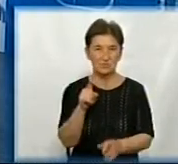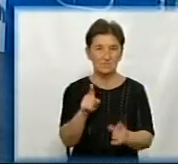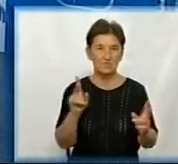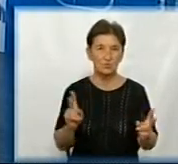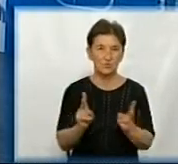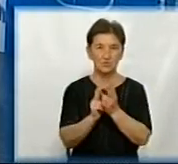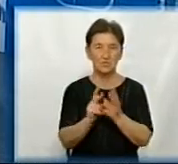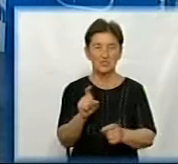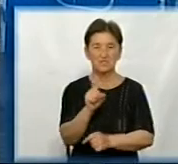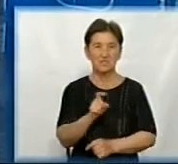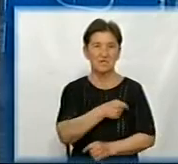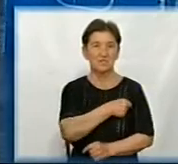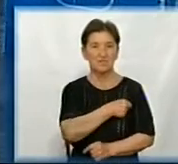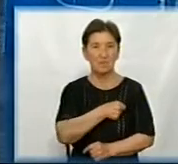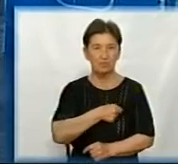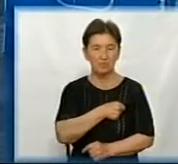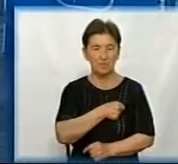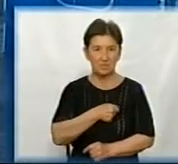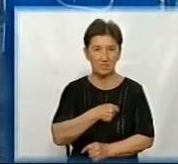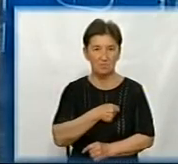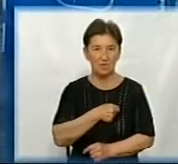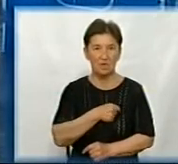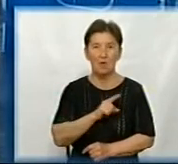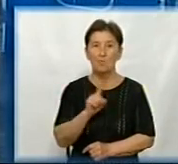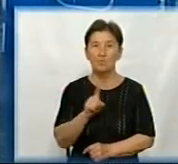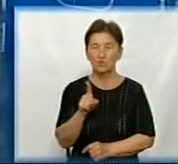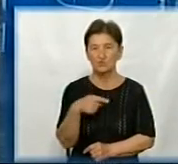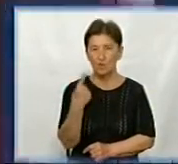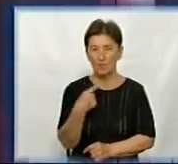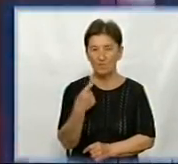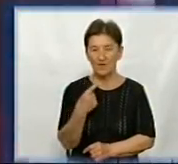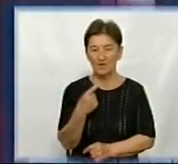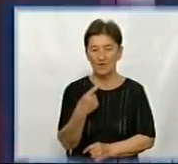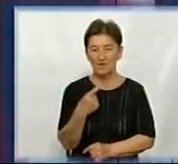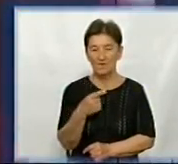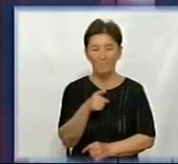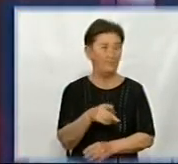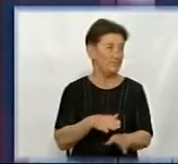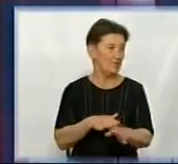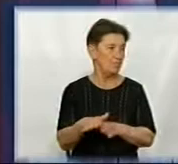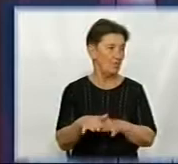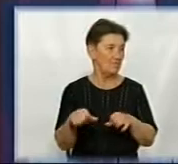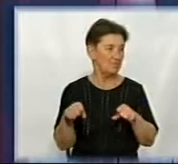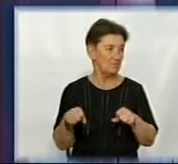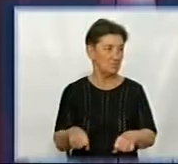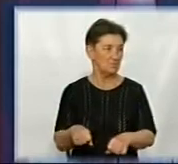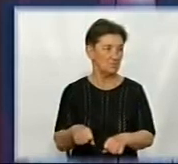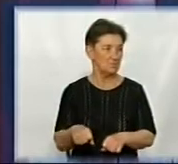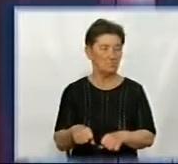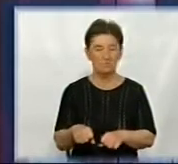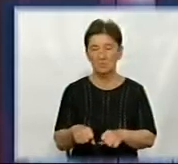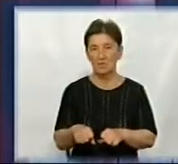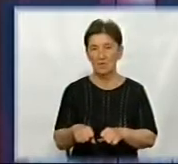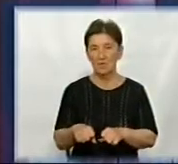депутатами, з комісією відповідною профільною. Про що йдеться мова? Це питання, це повноваження департаменту, ну,